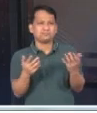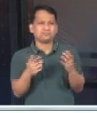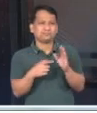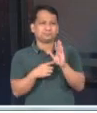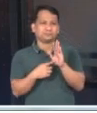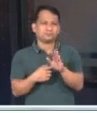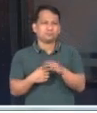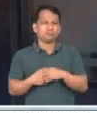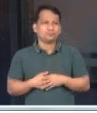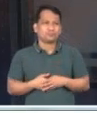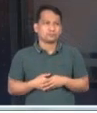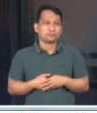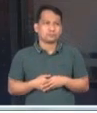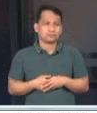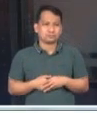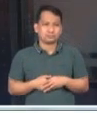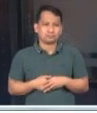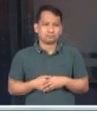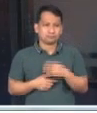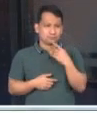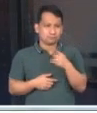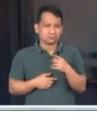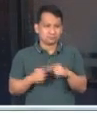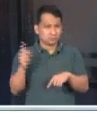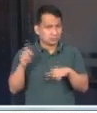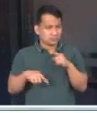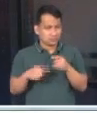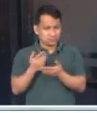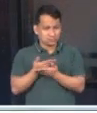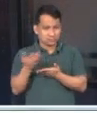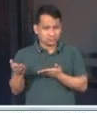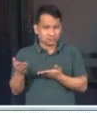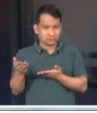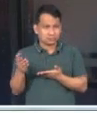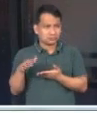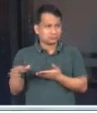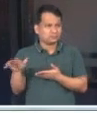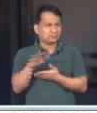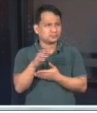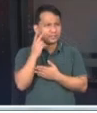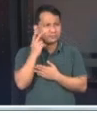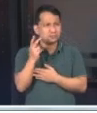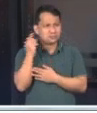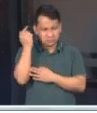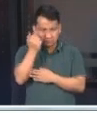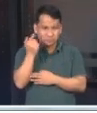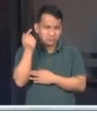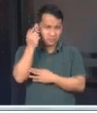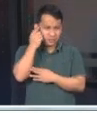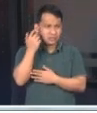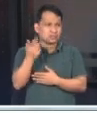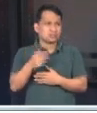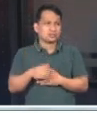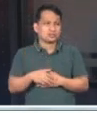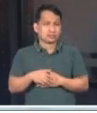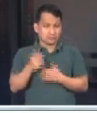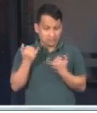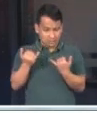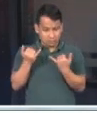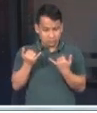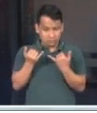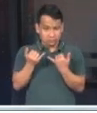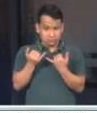possibility that they cannot buy it. So government sa panahon